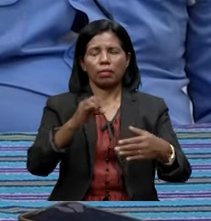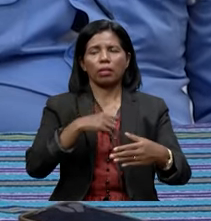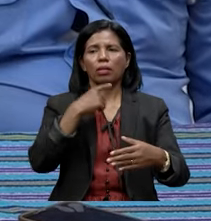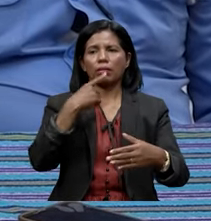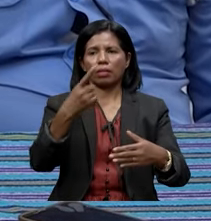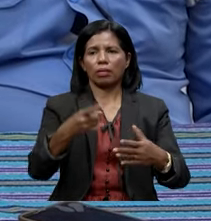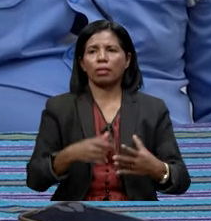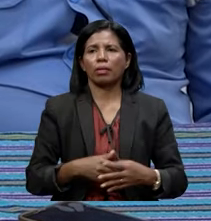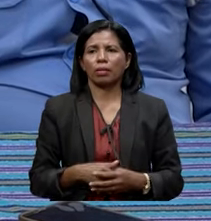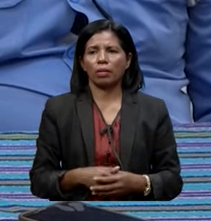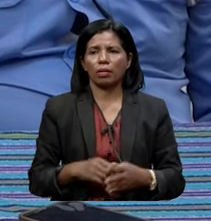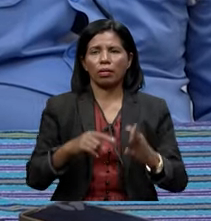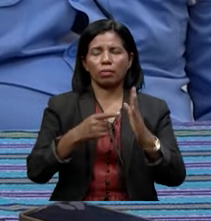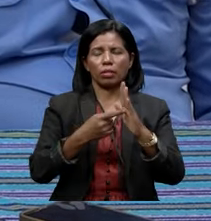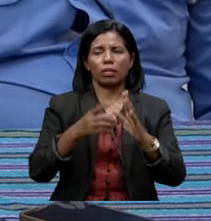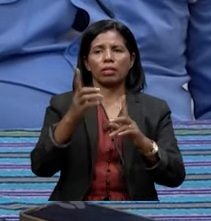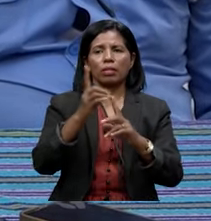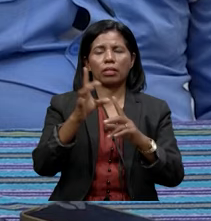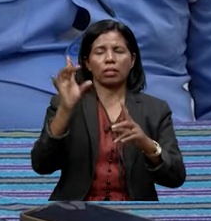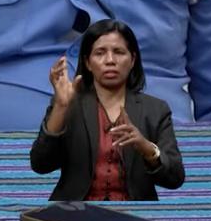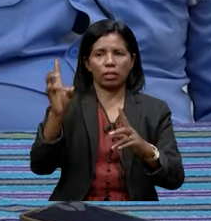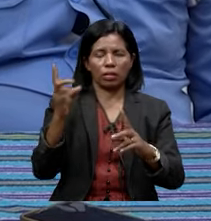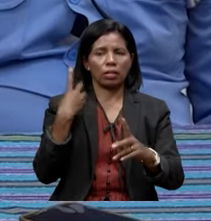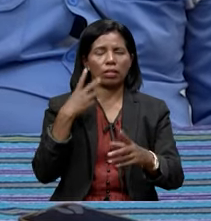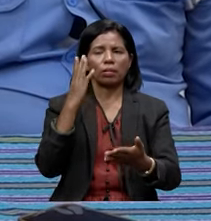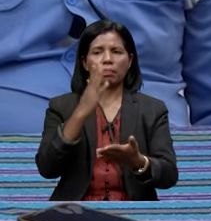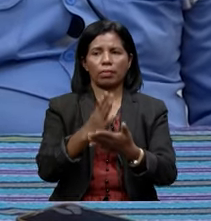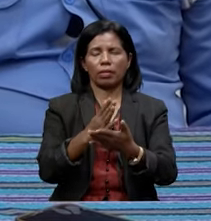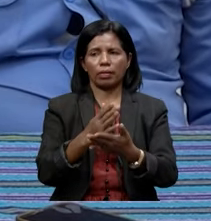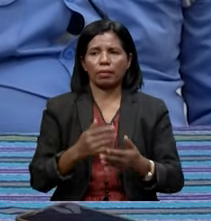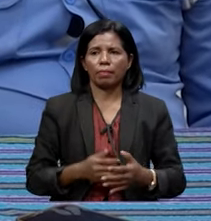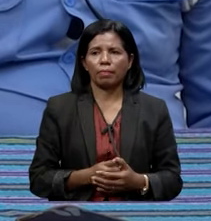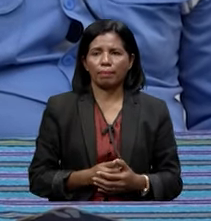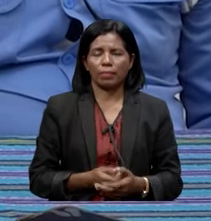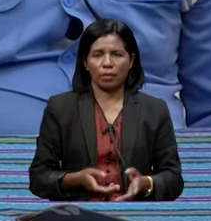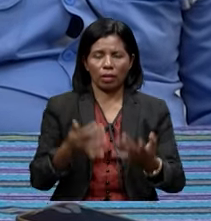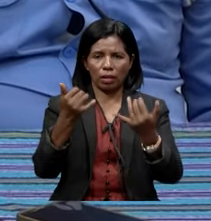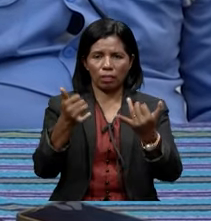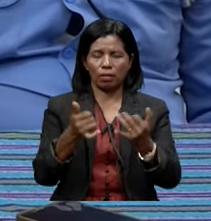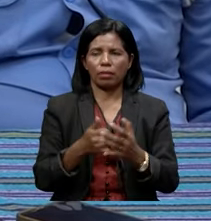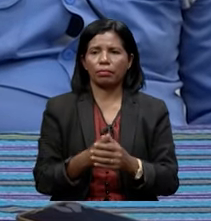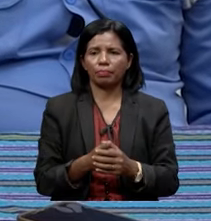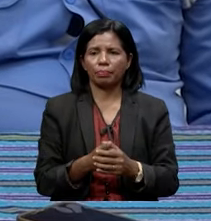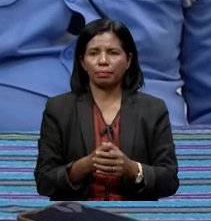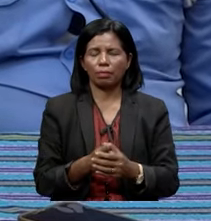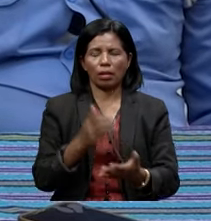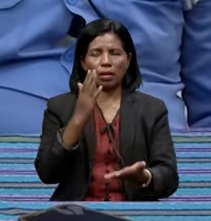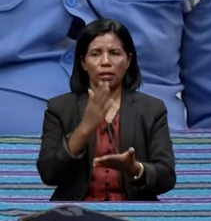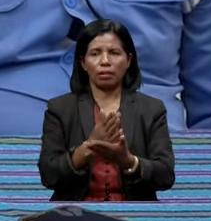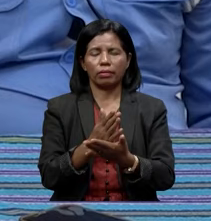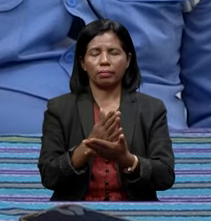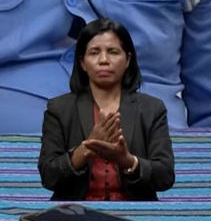ne, hau dia seti ne, ita sa hamate. Agora, atu hamate moz